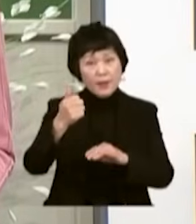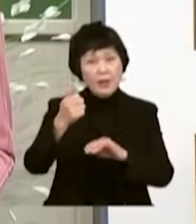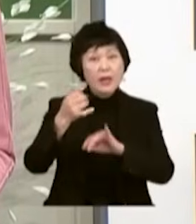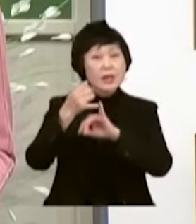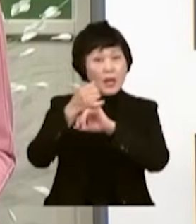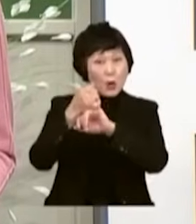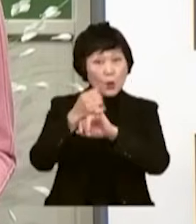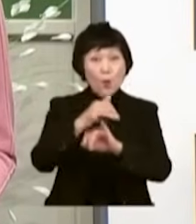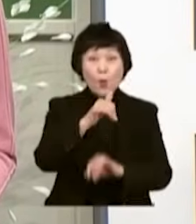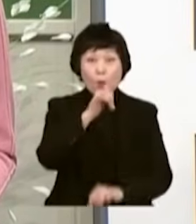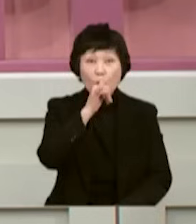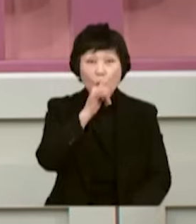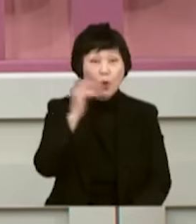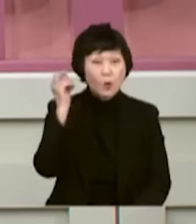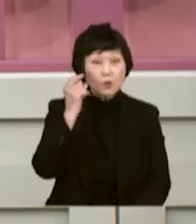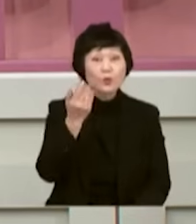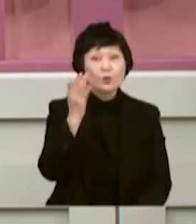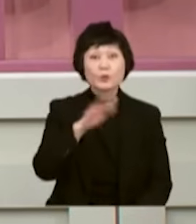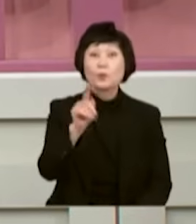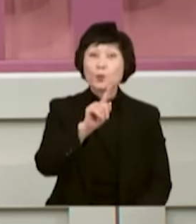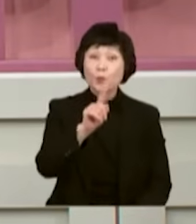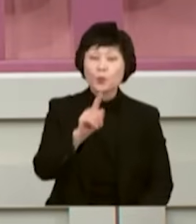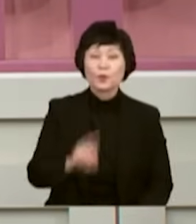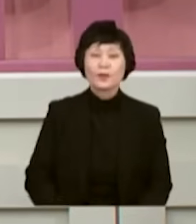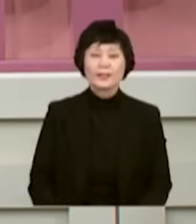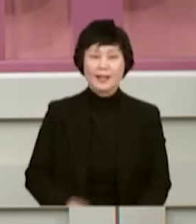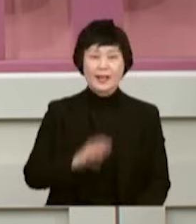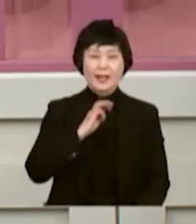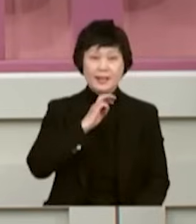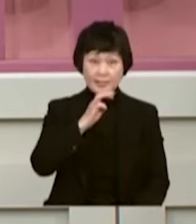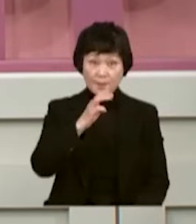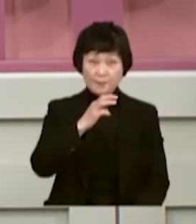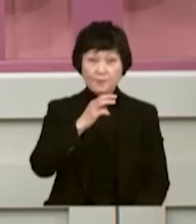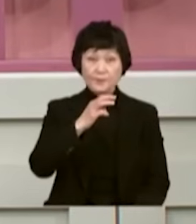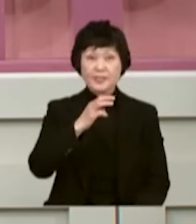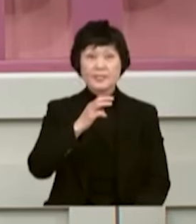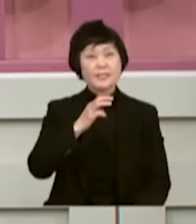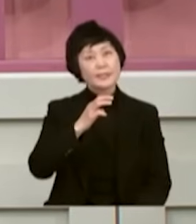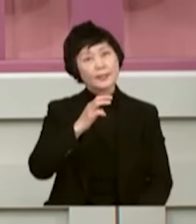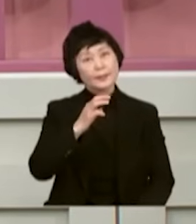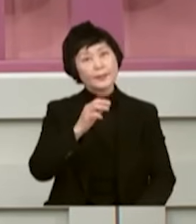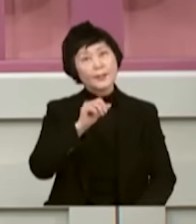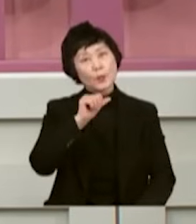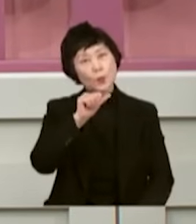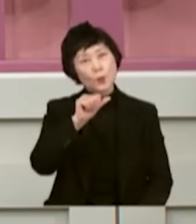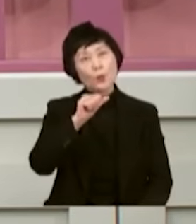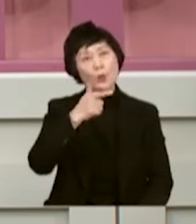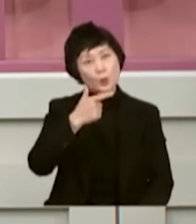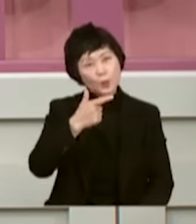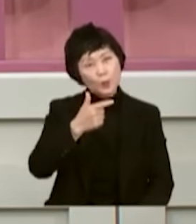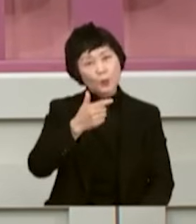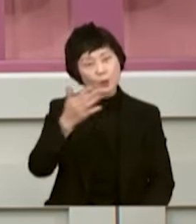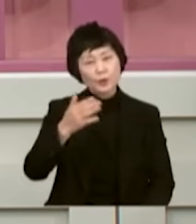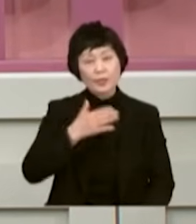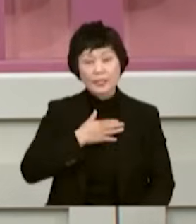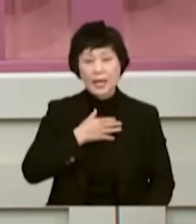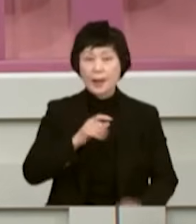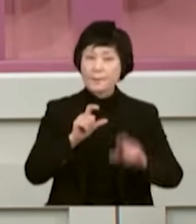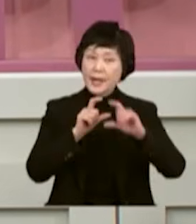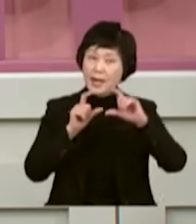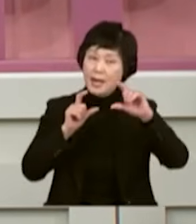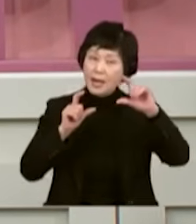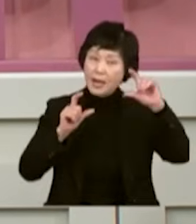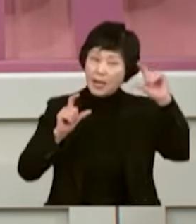있으시다고 들었어요. 이게 이제 30대 중반부터 막 이름이 올라가고 네네. 40대부터 막